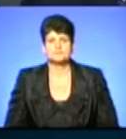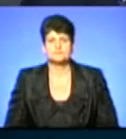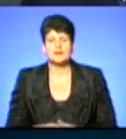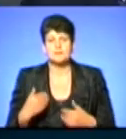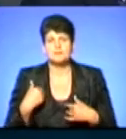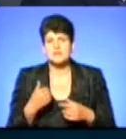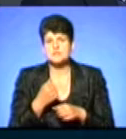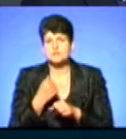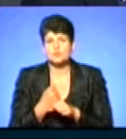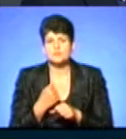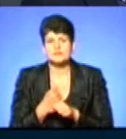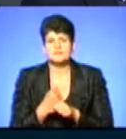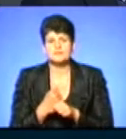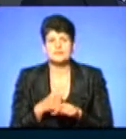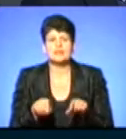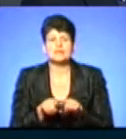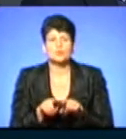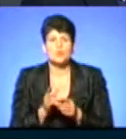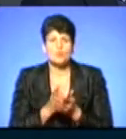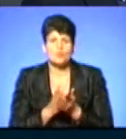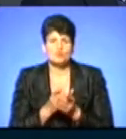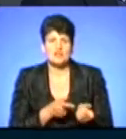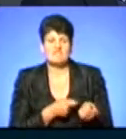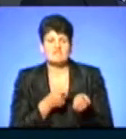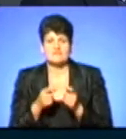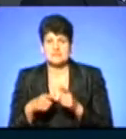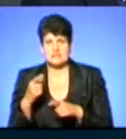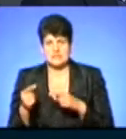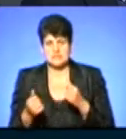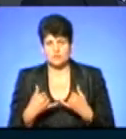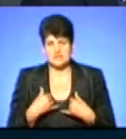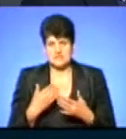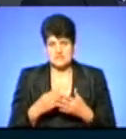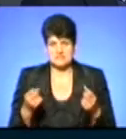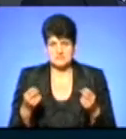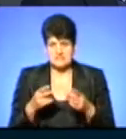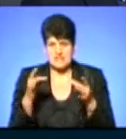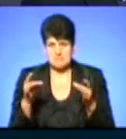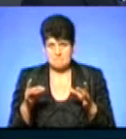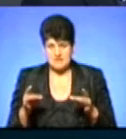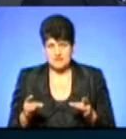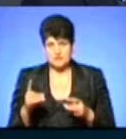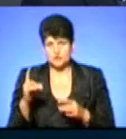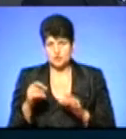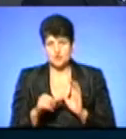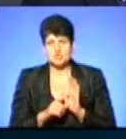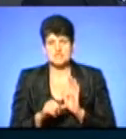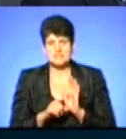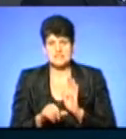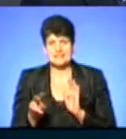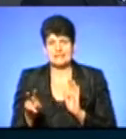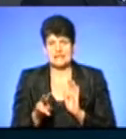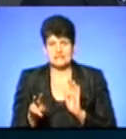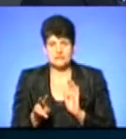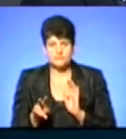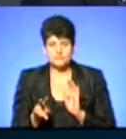Ми зробили таку послугу, як вивіз листя. У нас є спеціальні пакети об'ємом 160